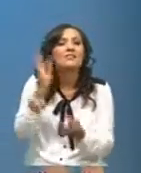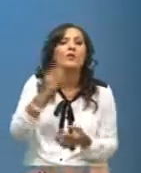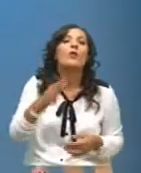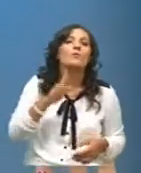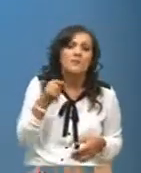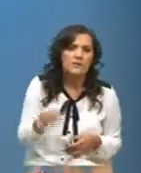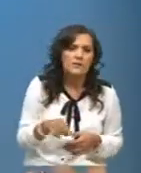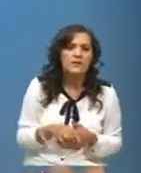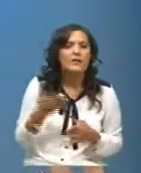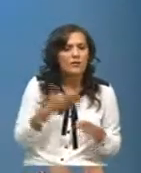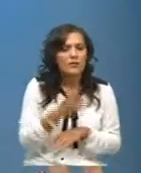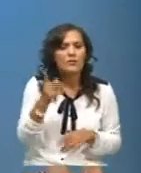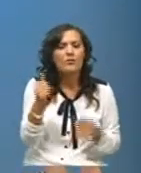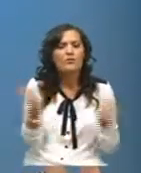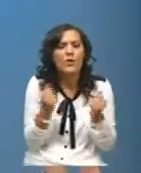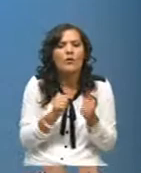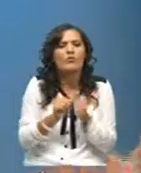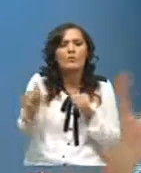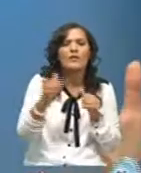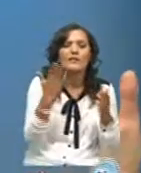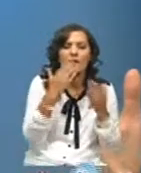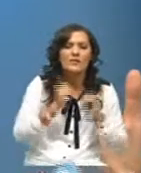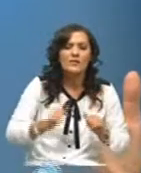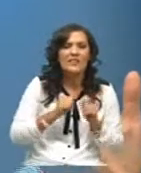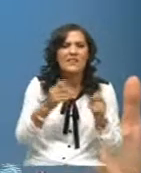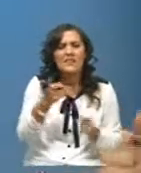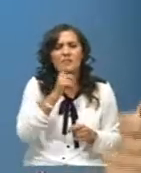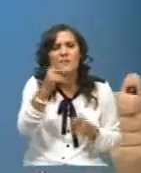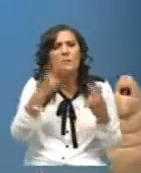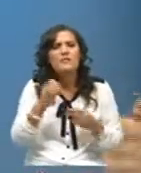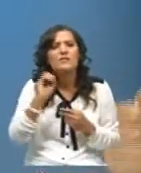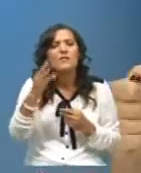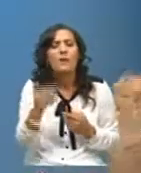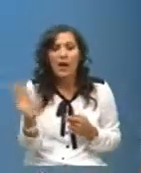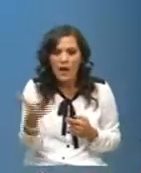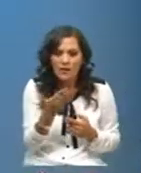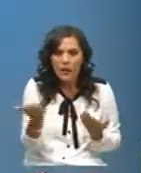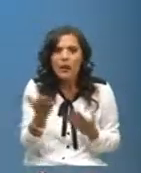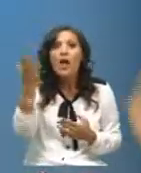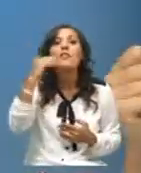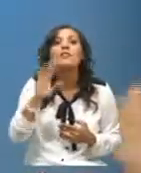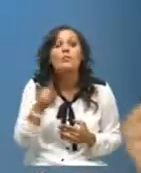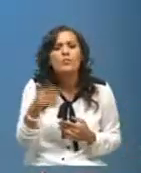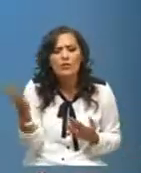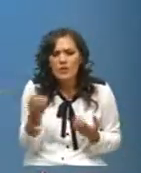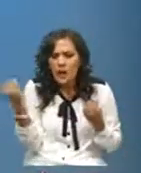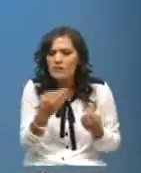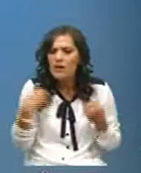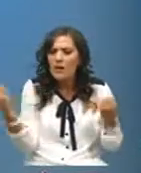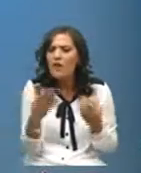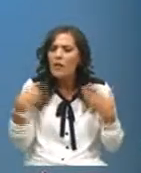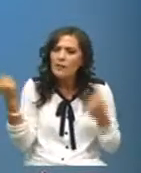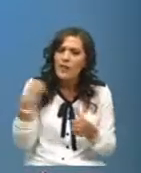olmasın Evet gerçekten soğutuyor Ders çalışmaktan yanlış bir mesaj oluyor değil mi Hadi seni hala mı Anlamadım bu kaçıncı